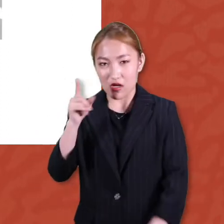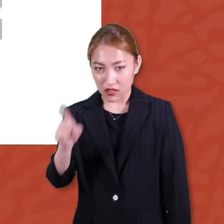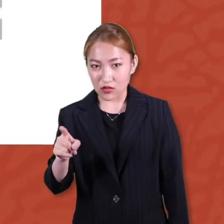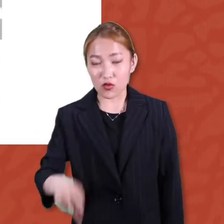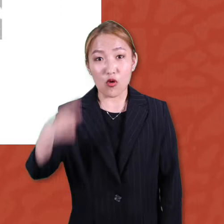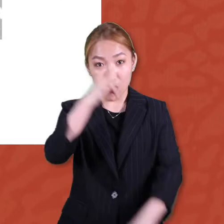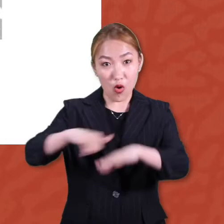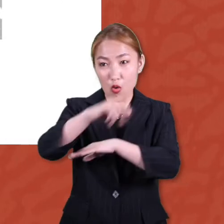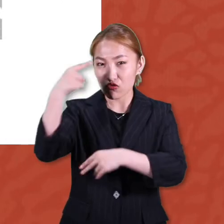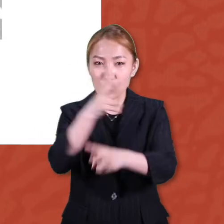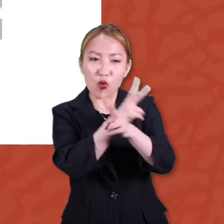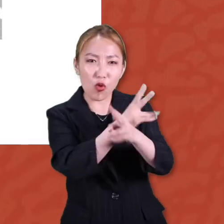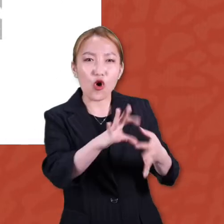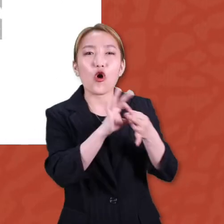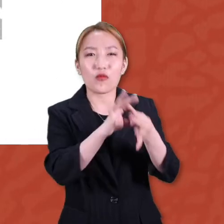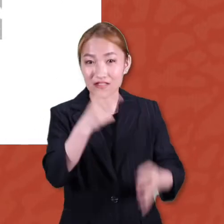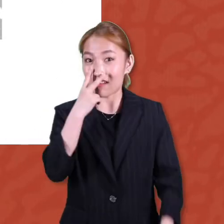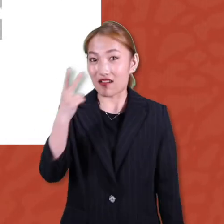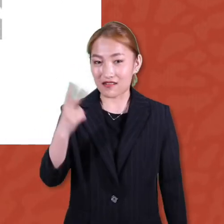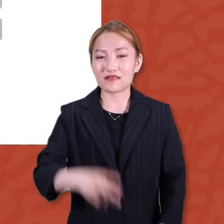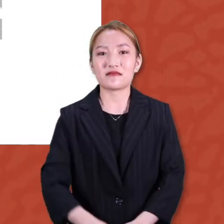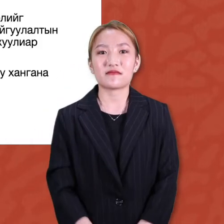Польшийн хууль эрх зүйн орчныг авч үзцгээе.